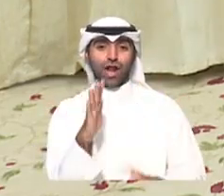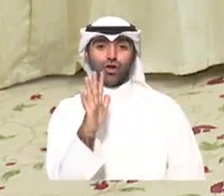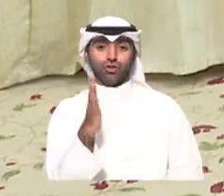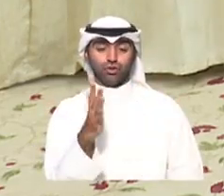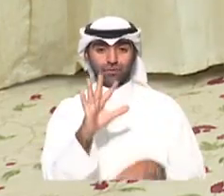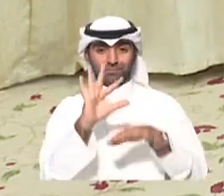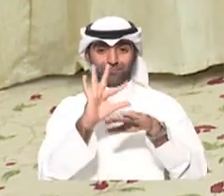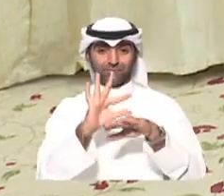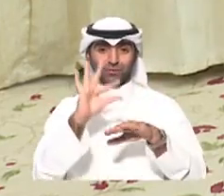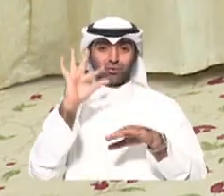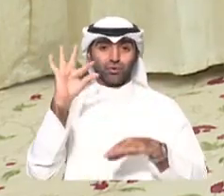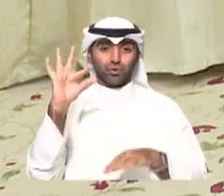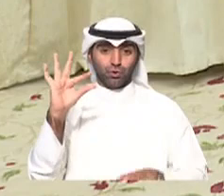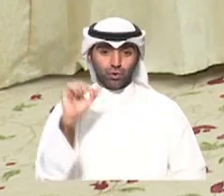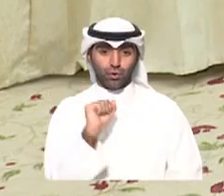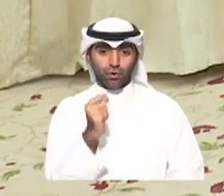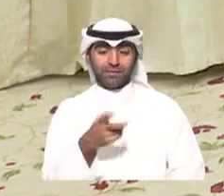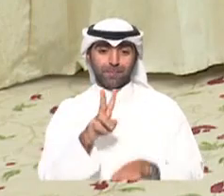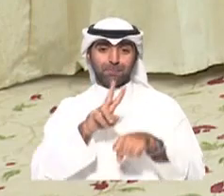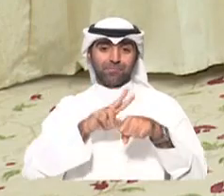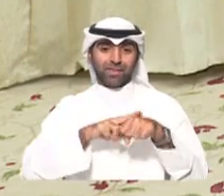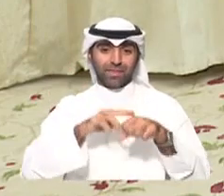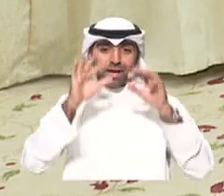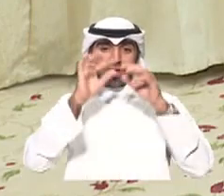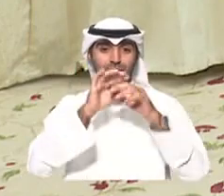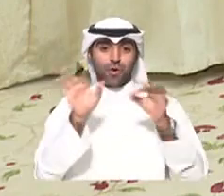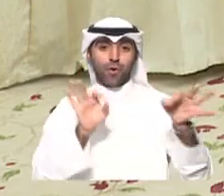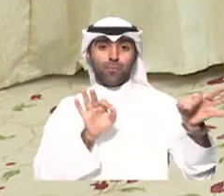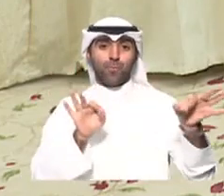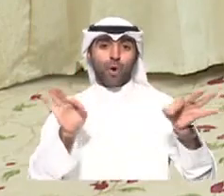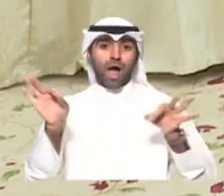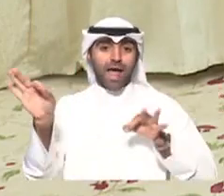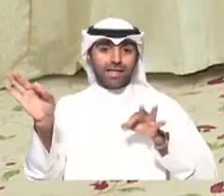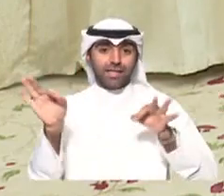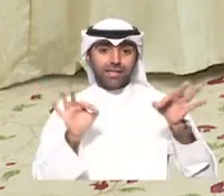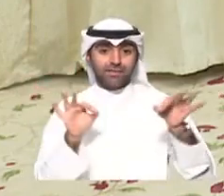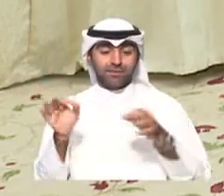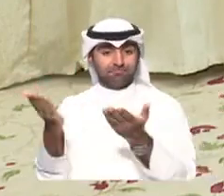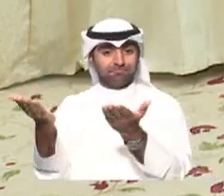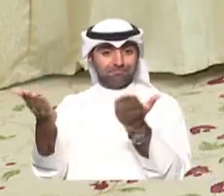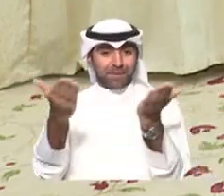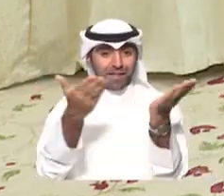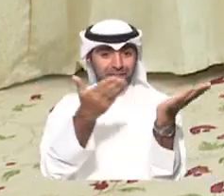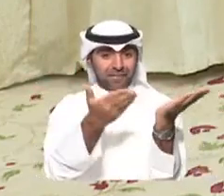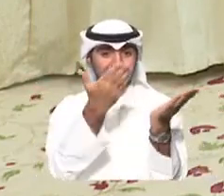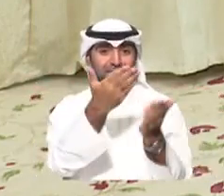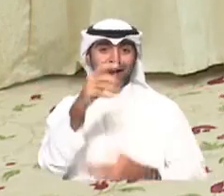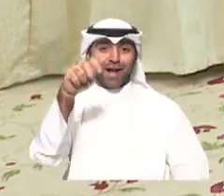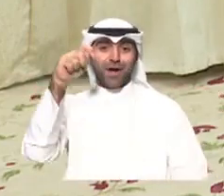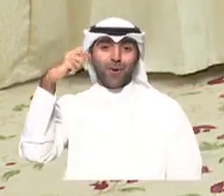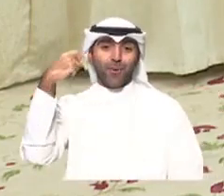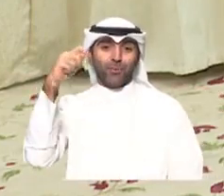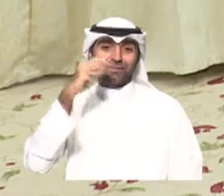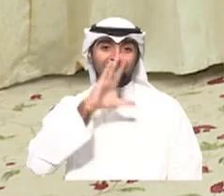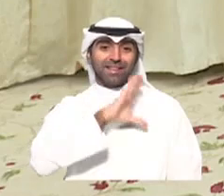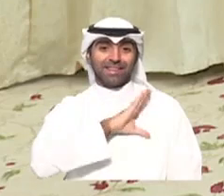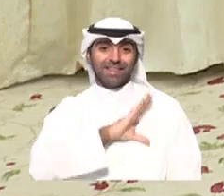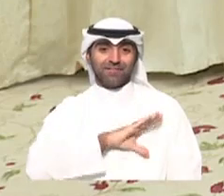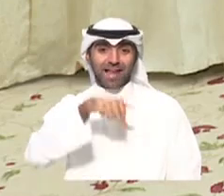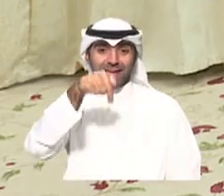ناحية الأعمال. أما من ناحية التحويل من القسم المدني إلى القسم أو الجهة العسكرية،